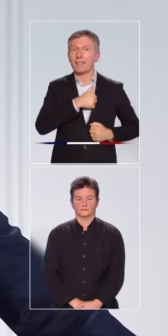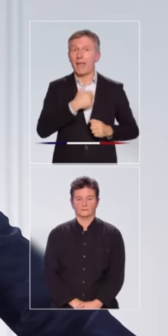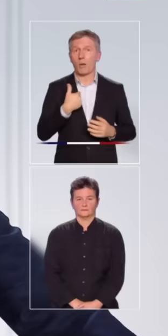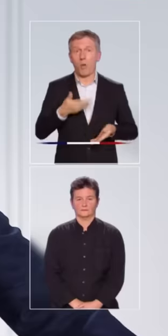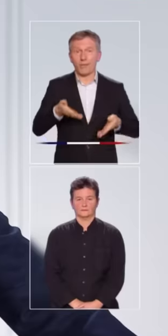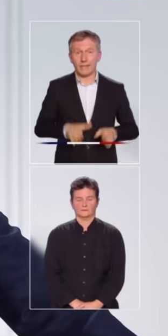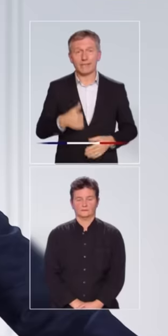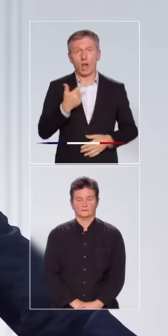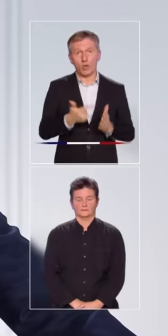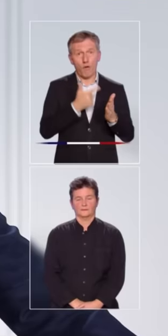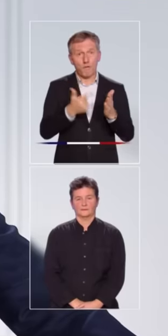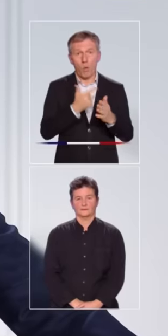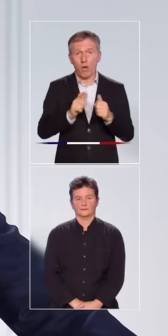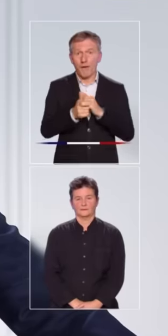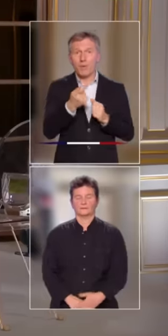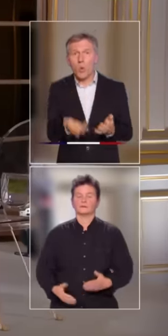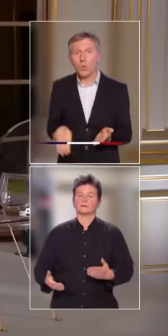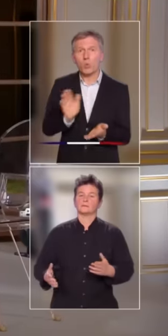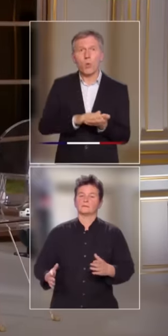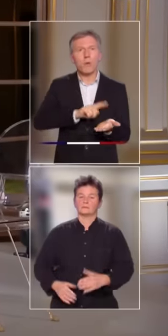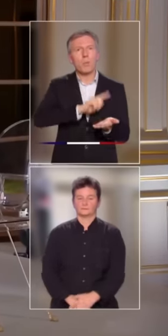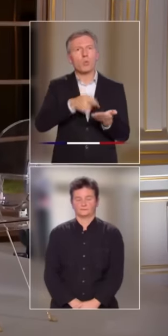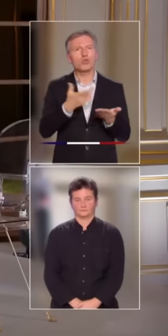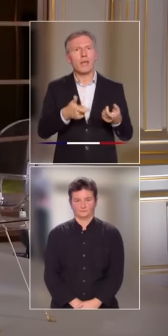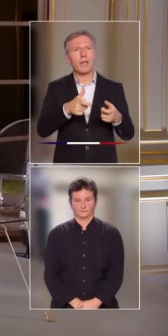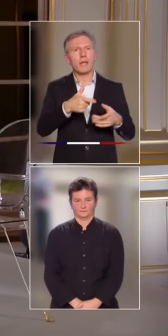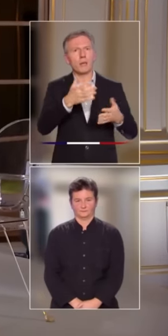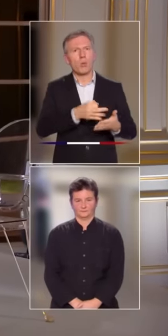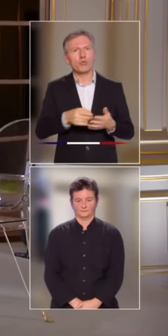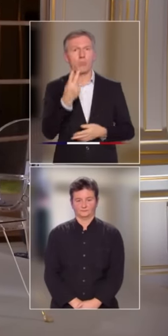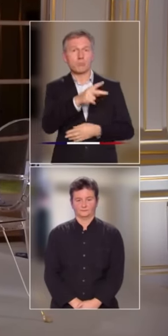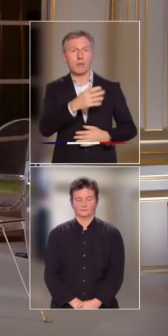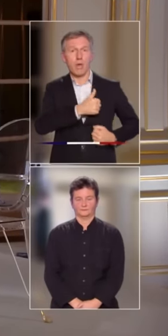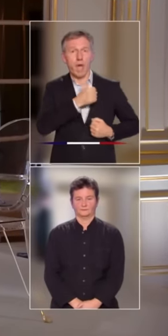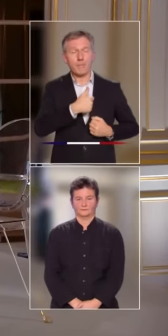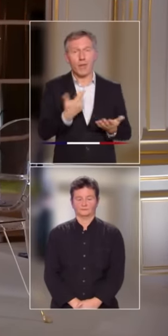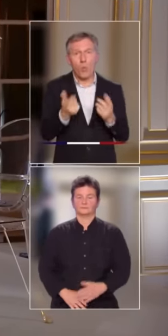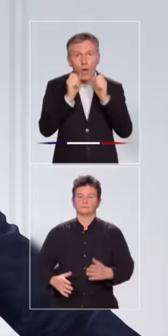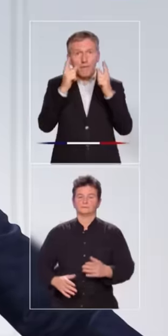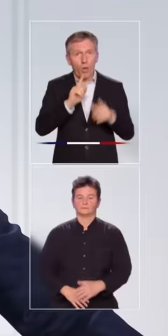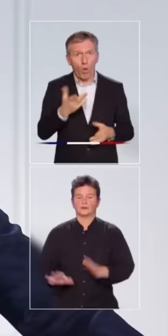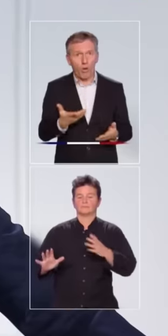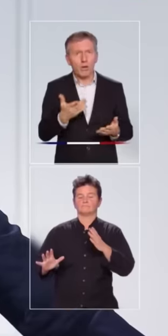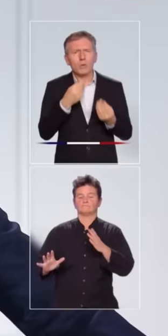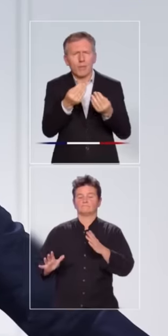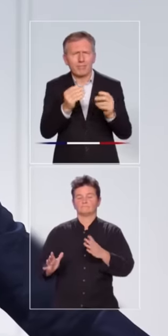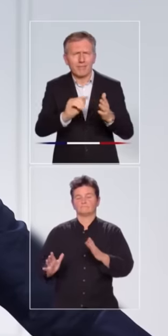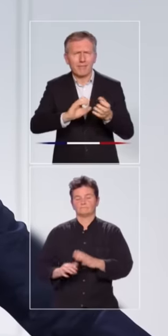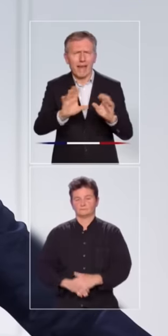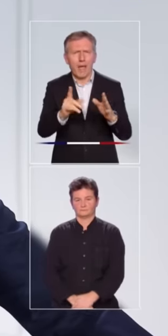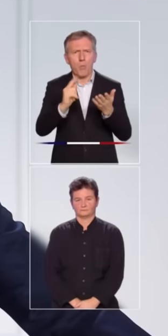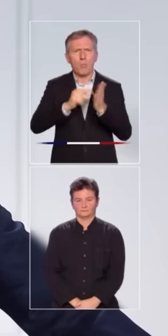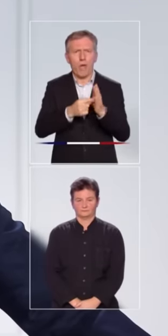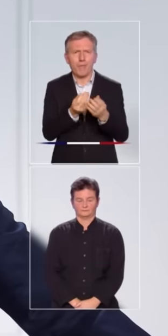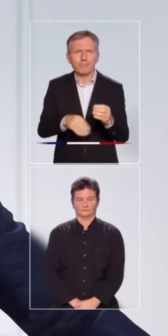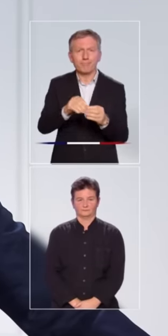président auront conduit à un doublement du budget de nos armées. Donc, nous ne nous réveillons pas sur ce sujet. Je voudrais juste clarifier un point. C'est